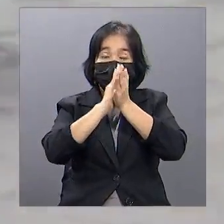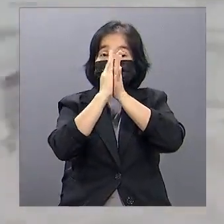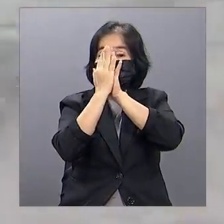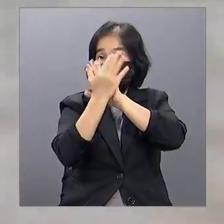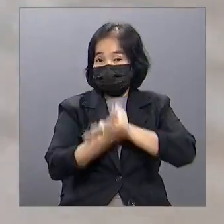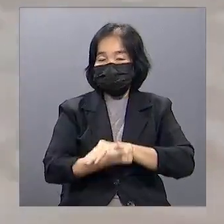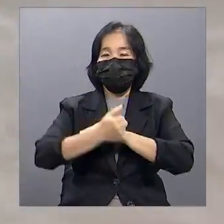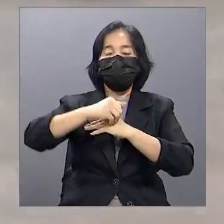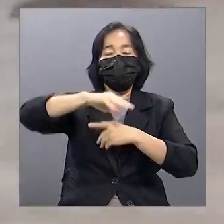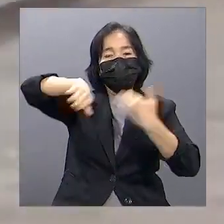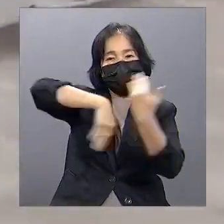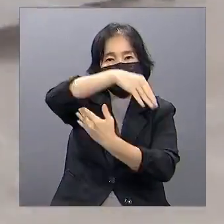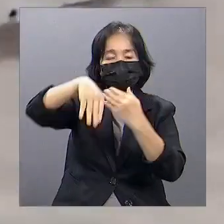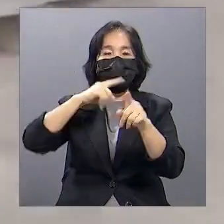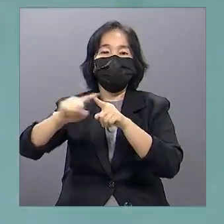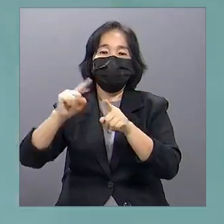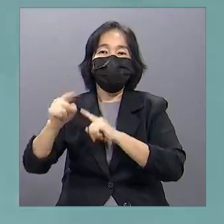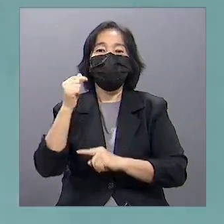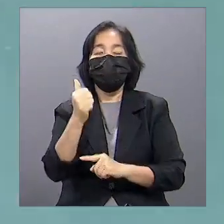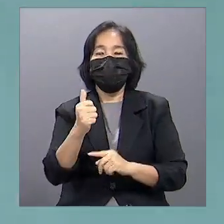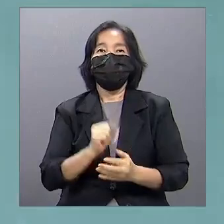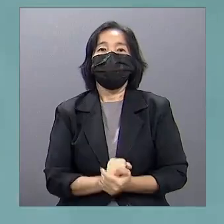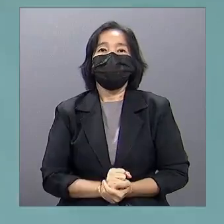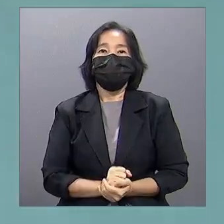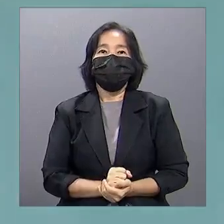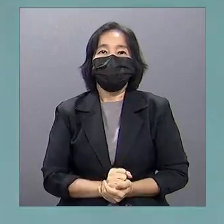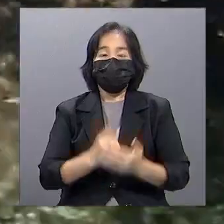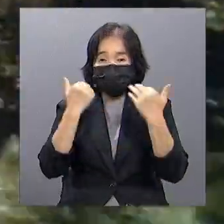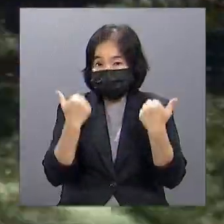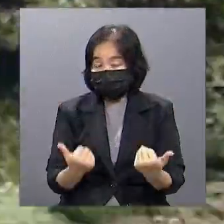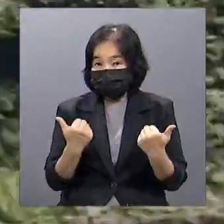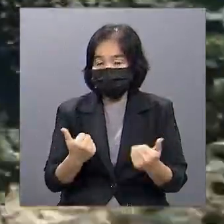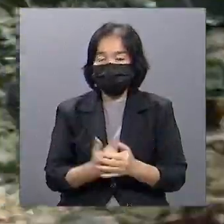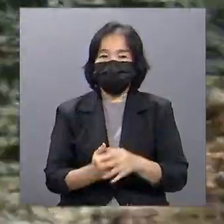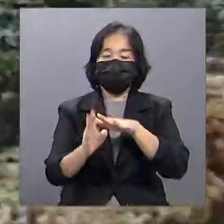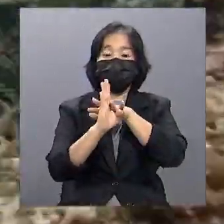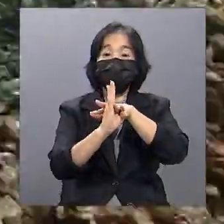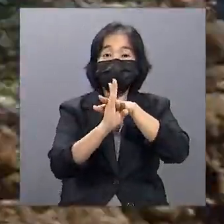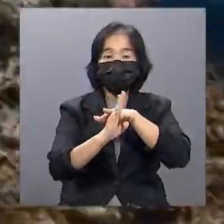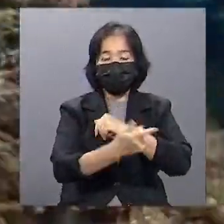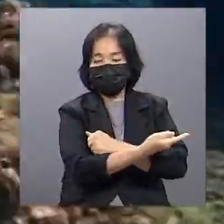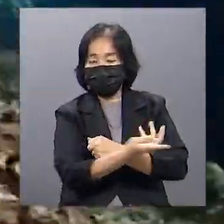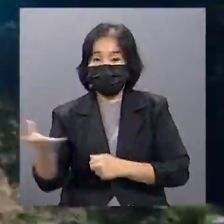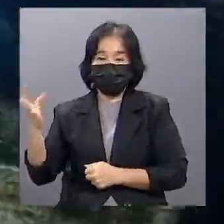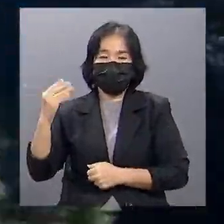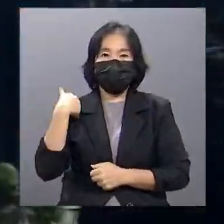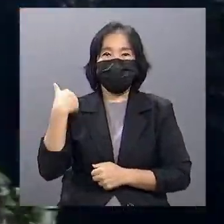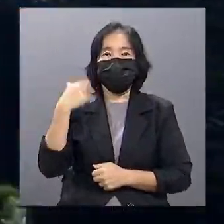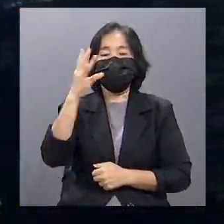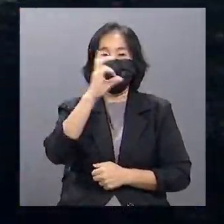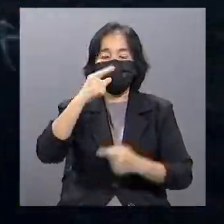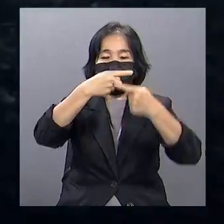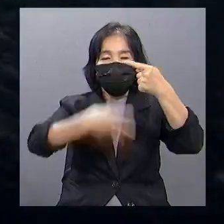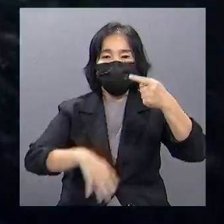แปลงอย่างฉับพลันได้ในโลกปัจจุบันนะครับมีฉลามอยู่ประมาณ400ชนิดนะครับในเมืองไทยมีฉลามอยู่ประม